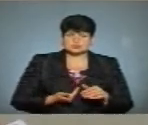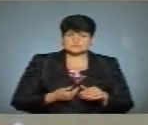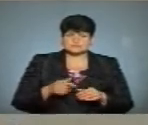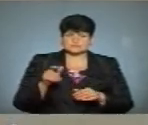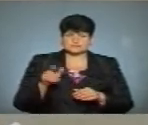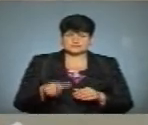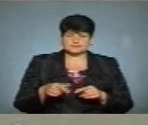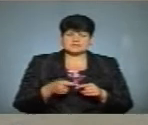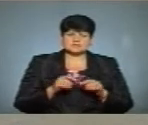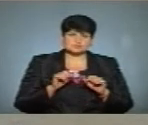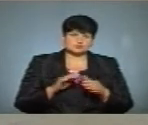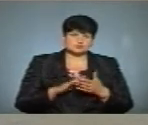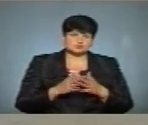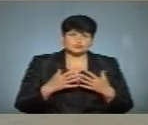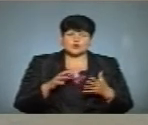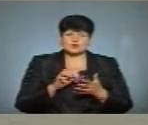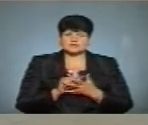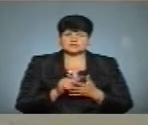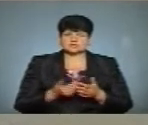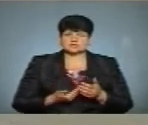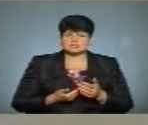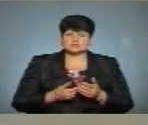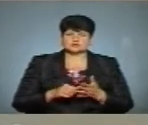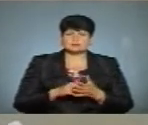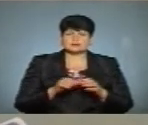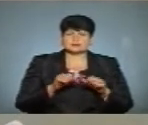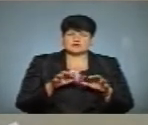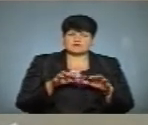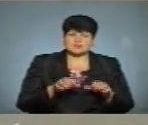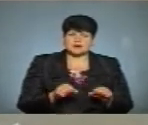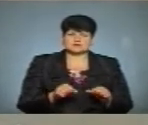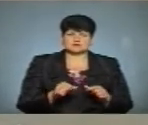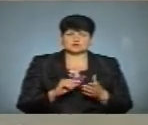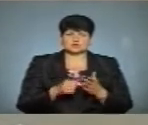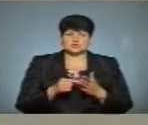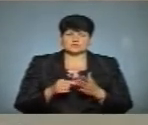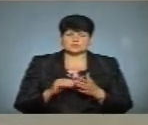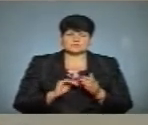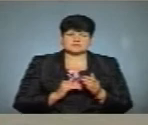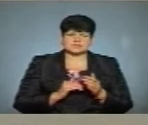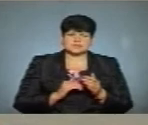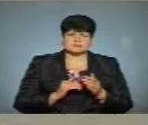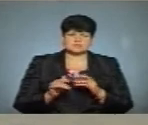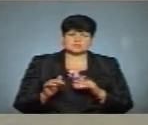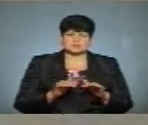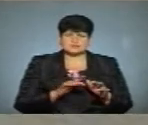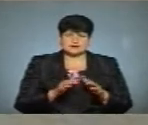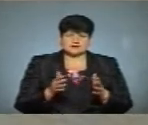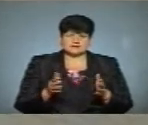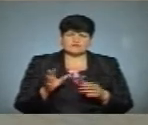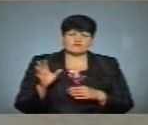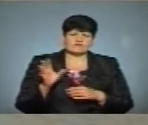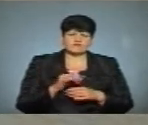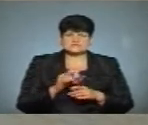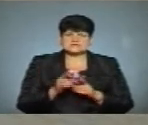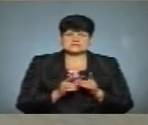Це може бути договір оренди житла, документ на право власності, довідки про підприємницьку діяльність. Всі